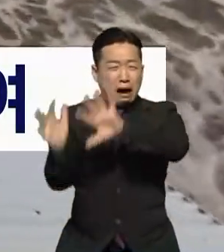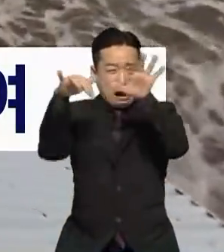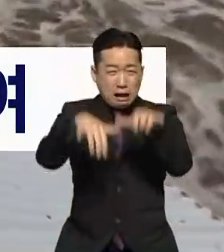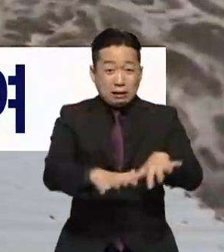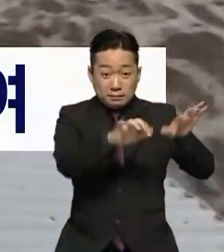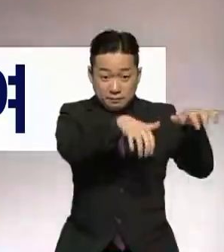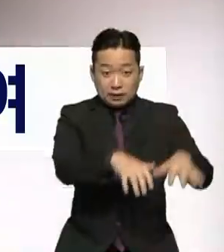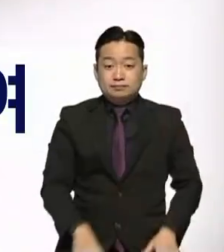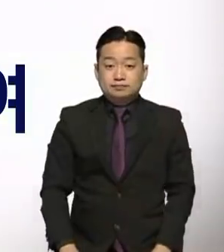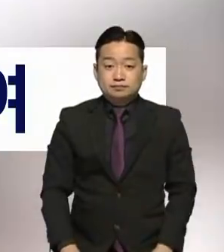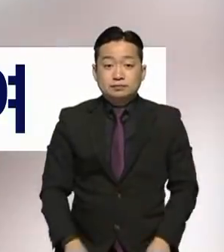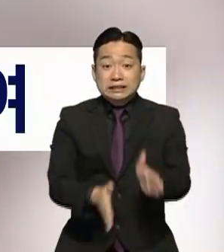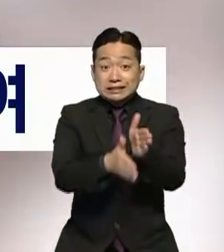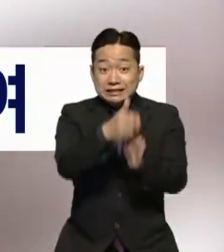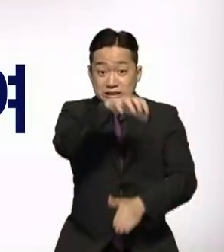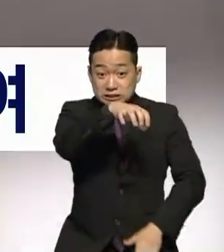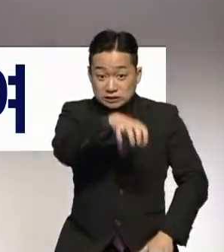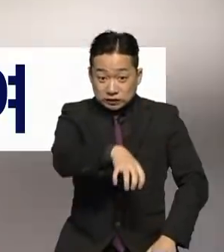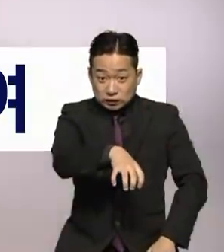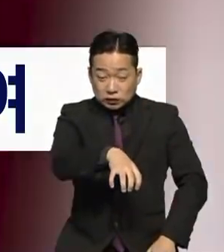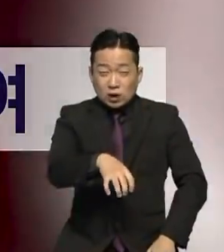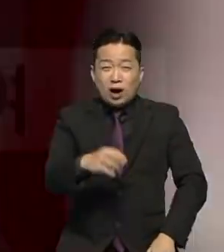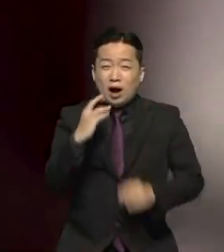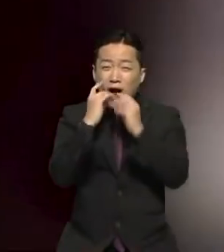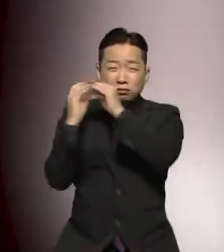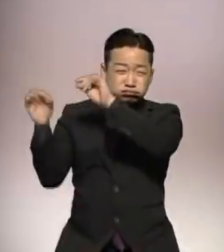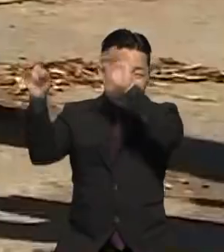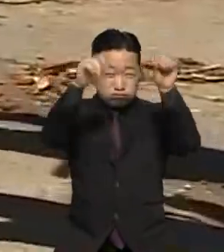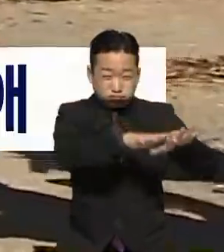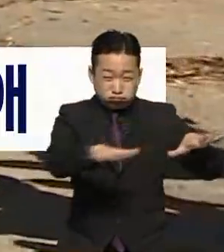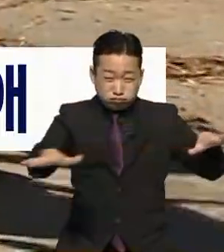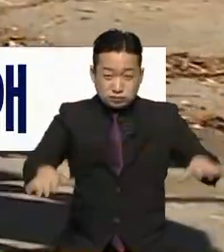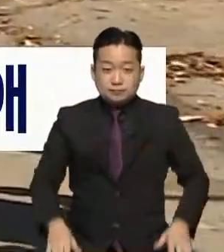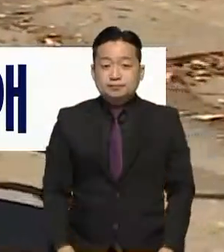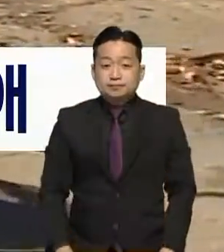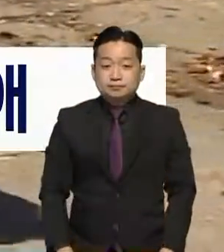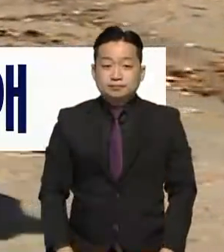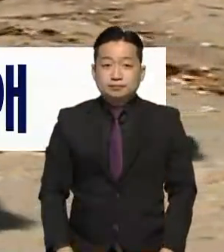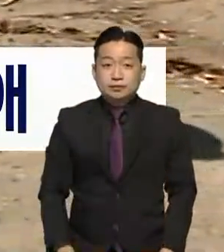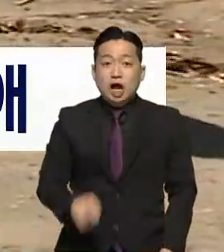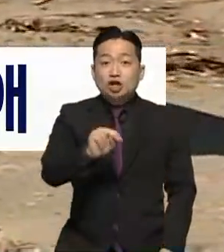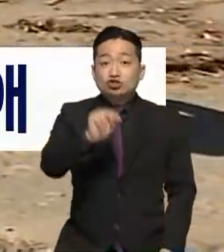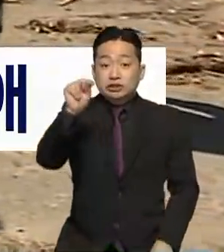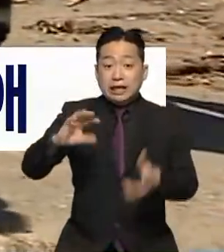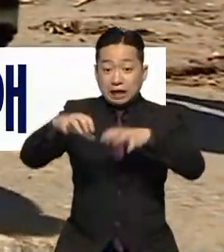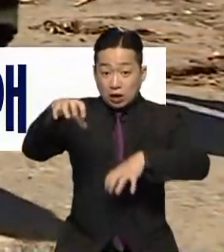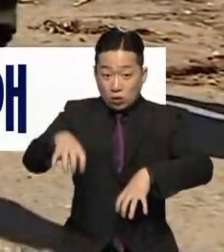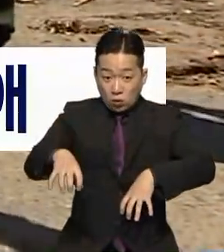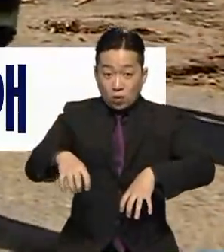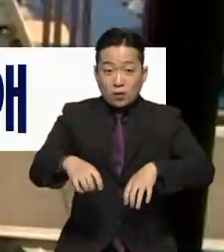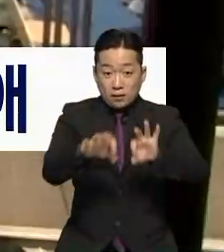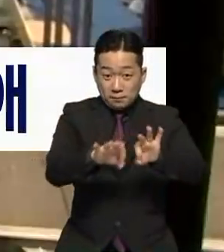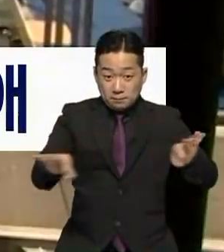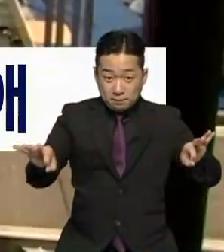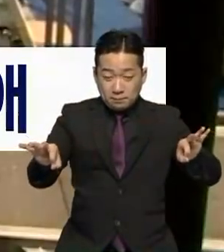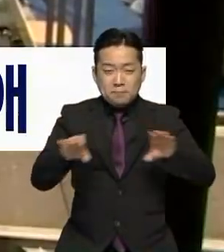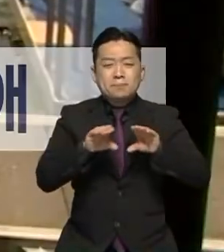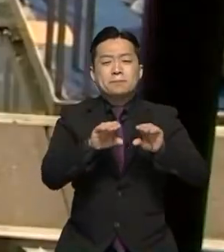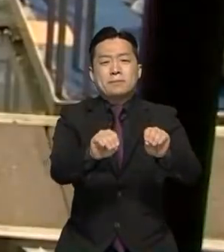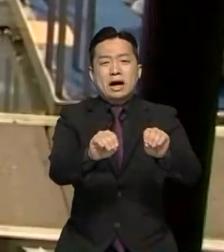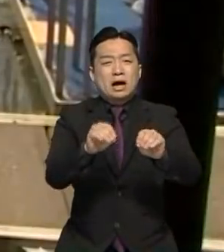수도 누쿠알로파는 두꺼운 화산재에 뒤덮였습니다. 뉴질랜드와 연결된 해적 케이블이 파손돼 통신도